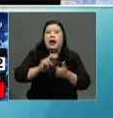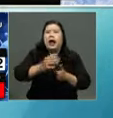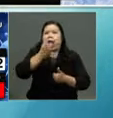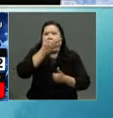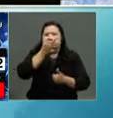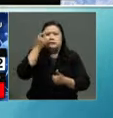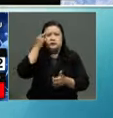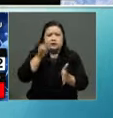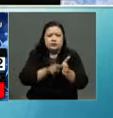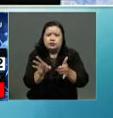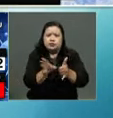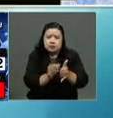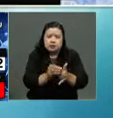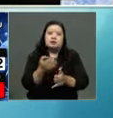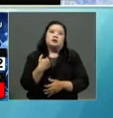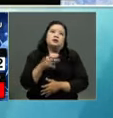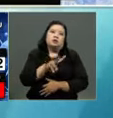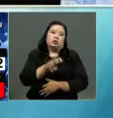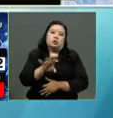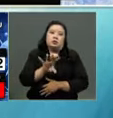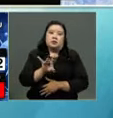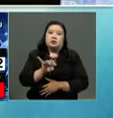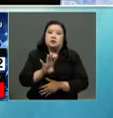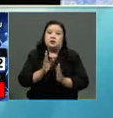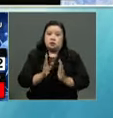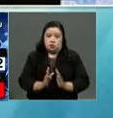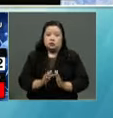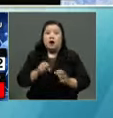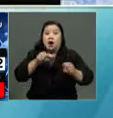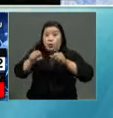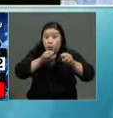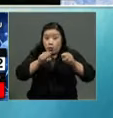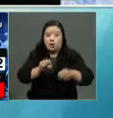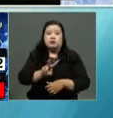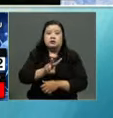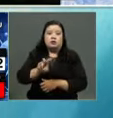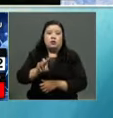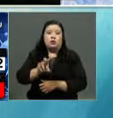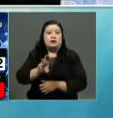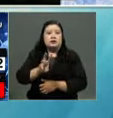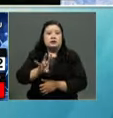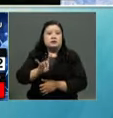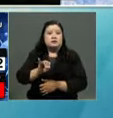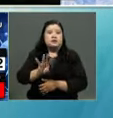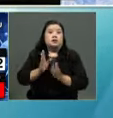รายอาชีพเสี่ยงคือทำงานในสถานที่แออัด 284รายสนามมวย274